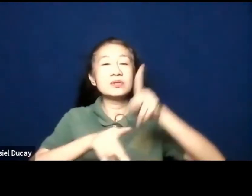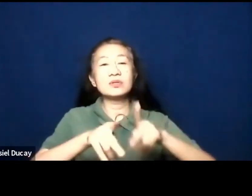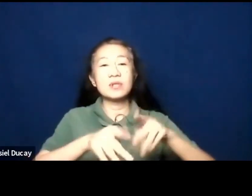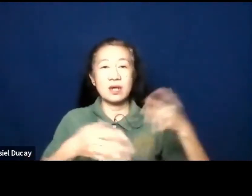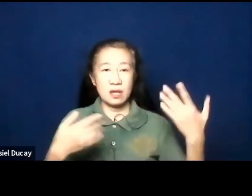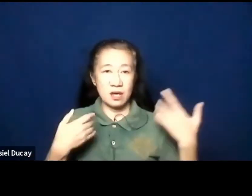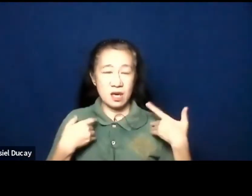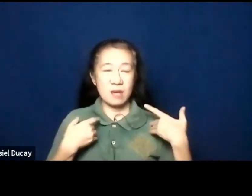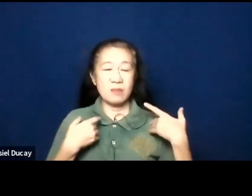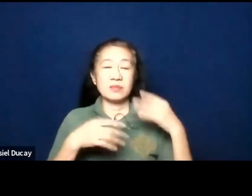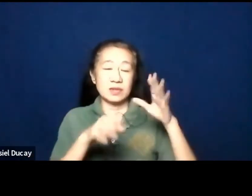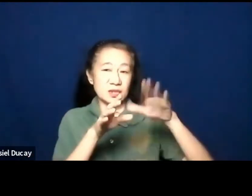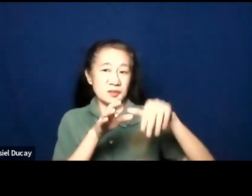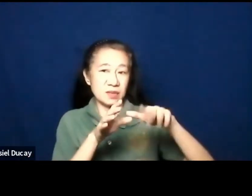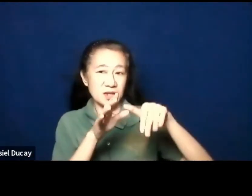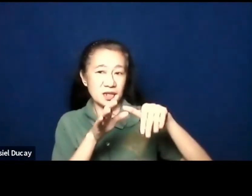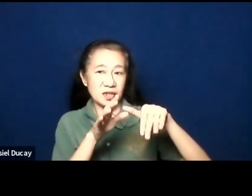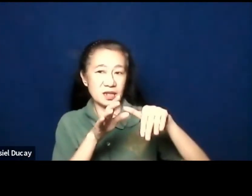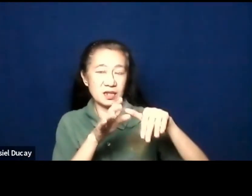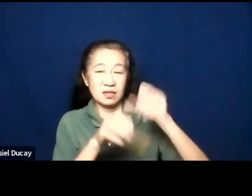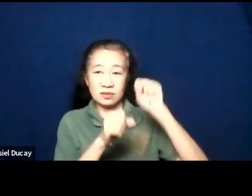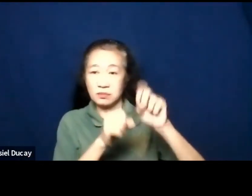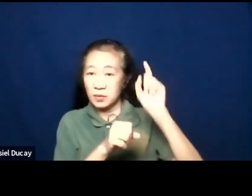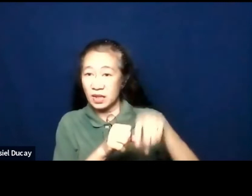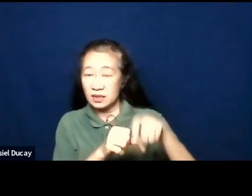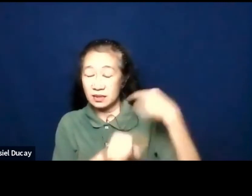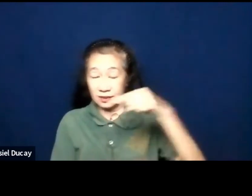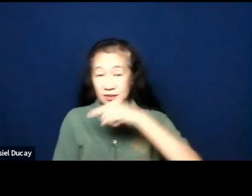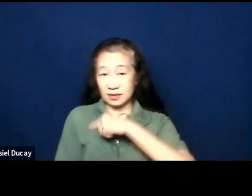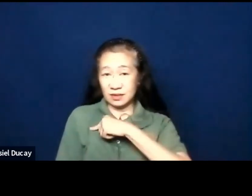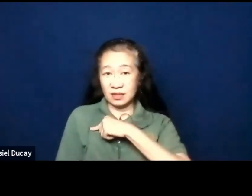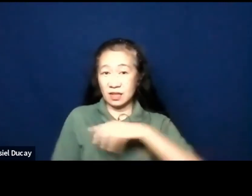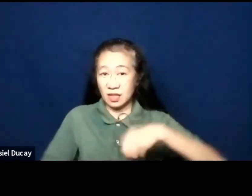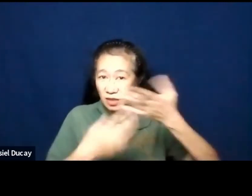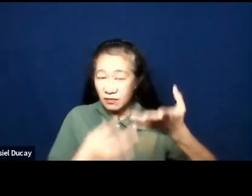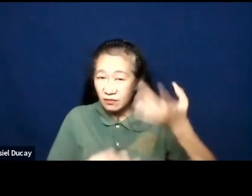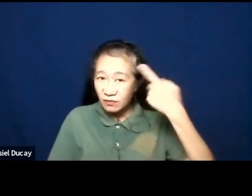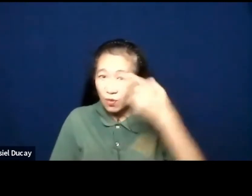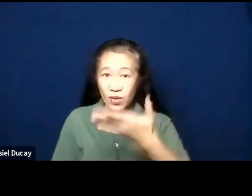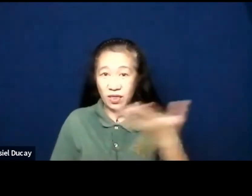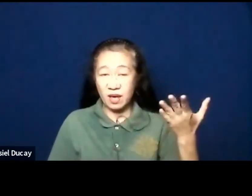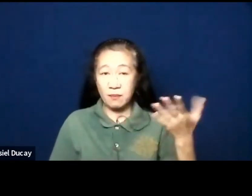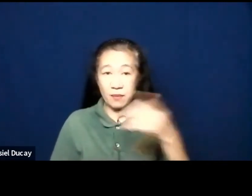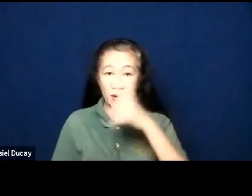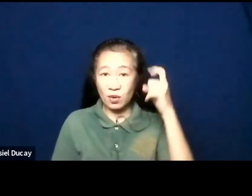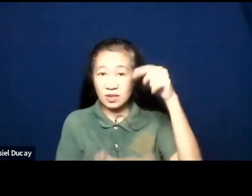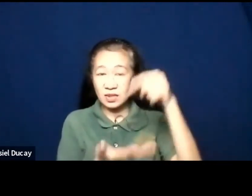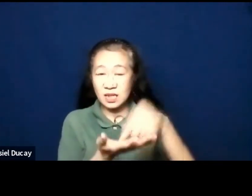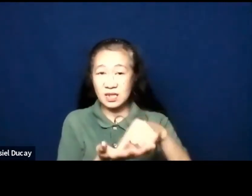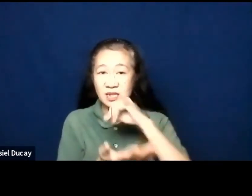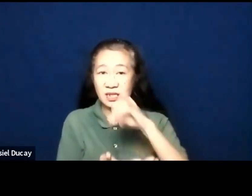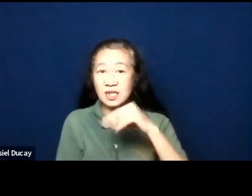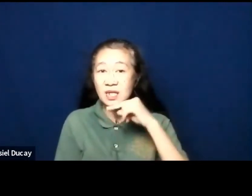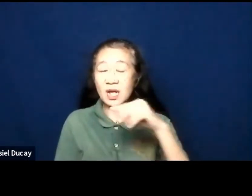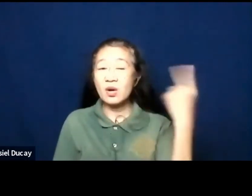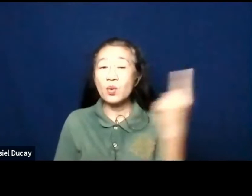may kapansanan. So dapat nating ibigay sa kanila dahil ito ay hindi